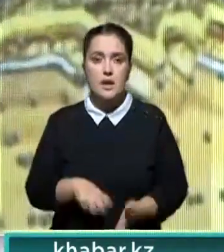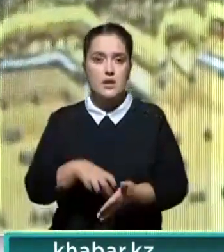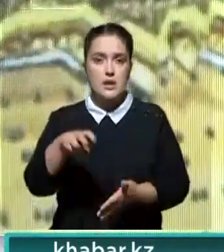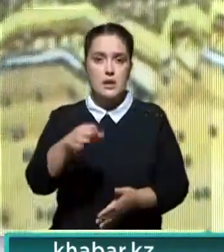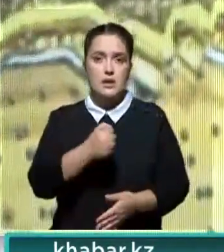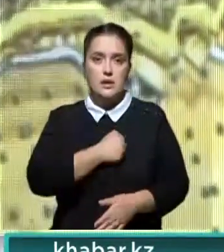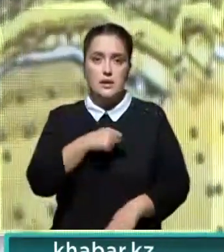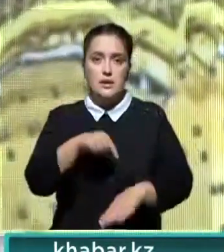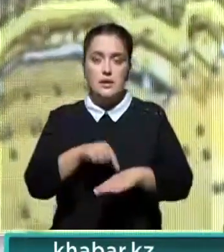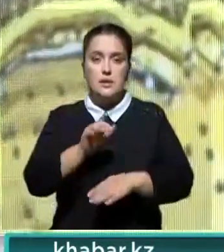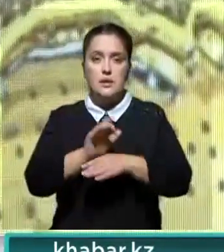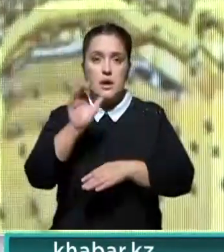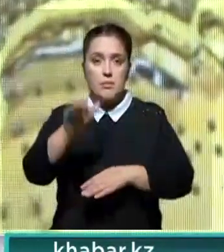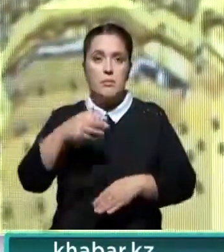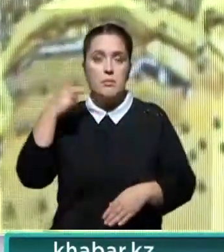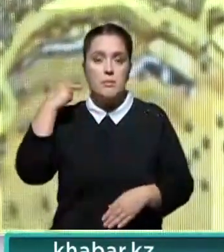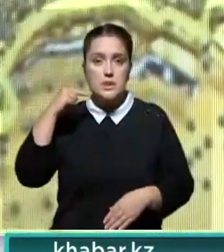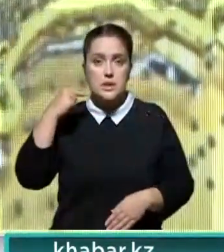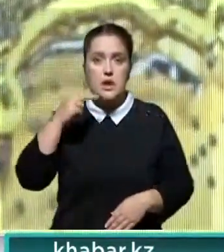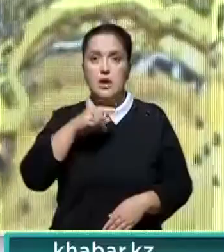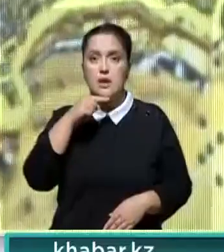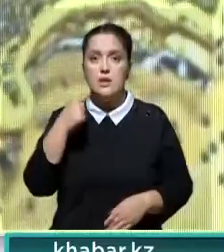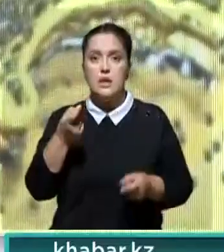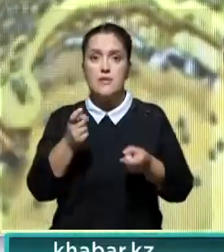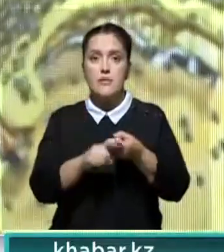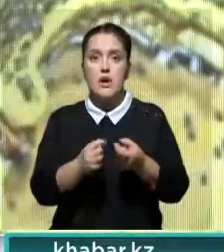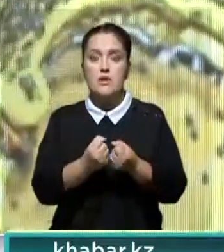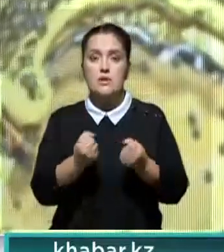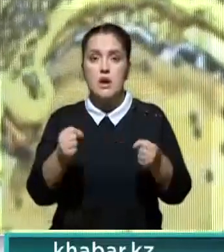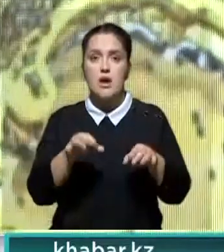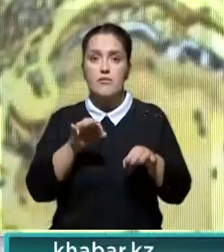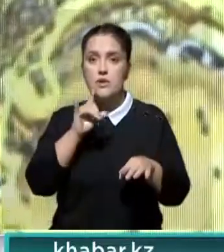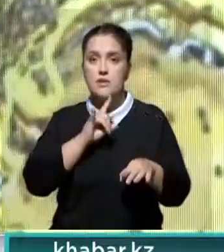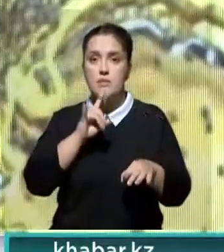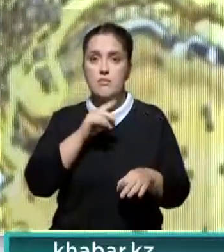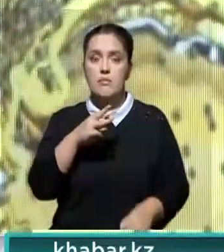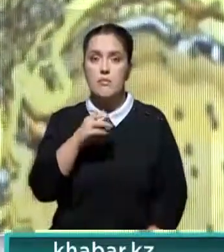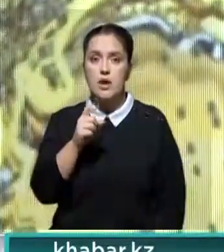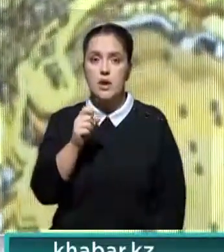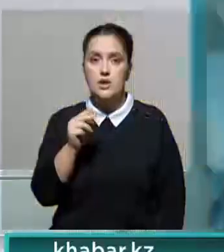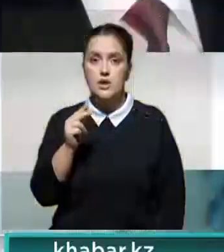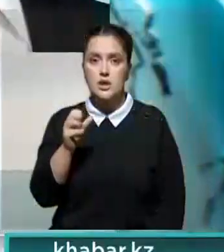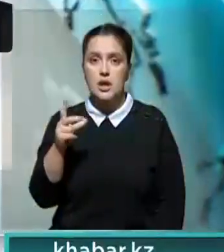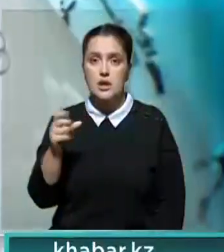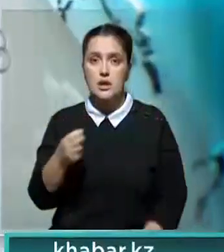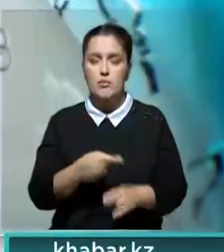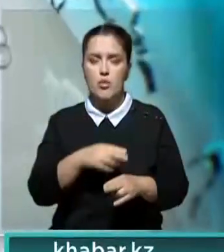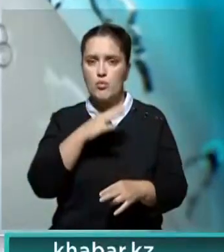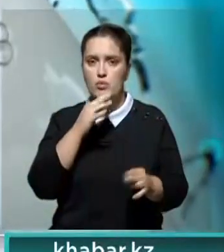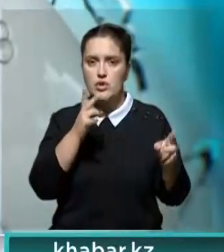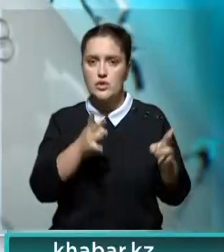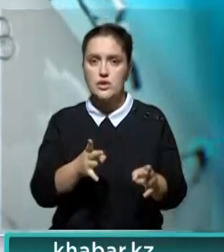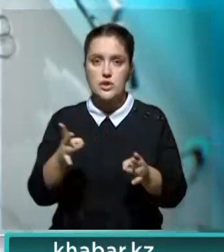Телеграмму соболезнования направил глава нашего государства президенту России в связи со взрывом на автозаправочной станции в Махачкале, повлекшим за